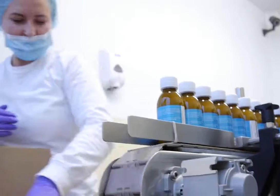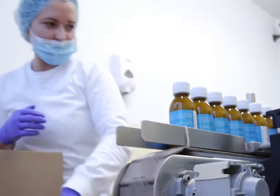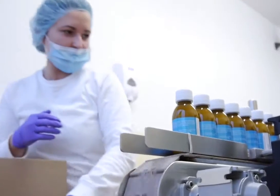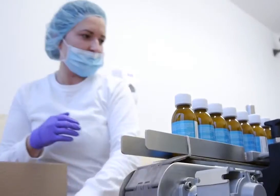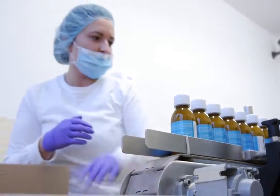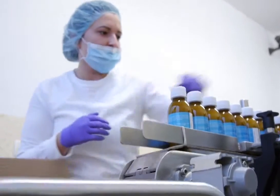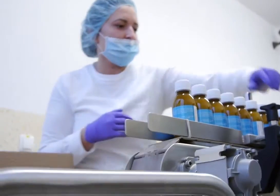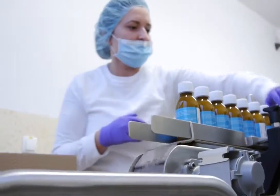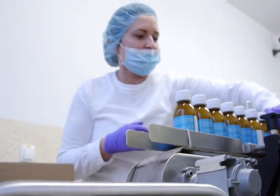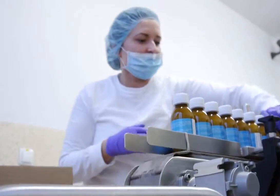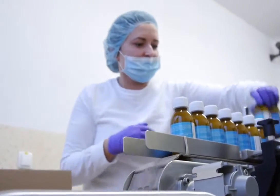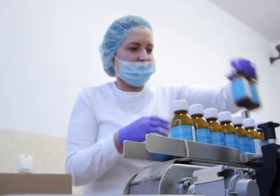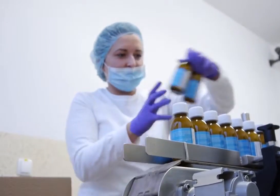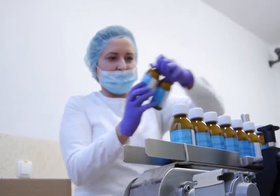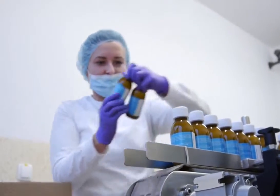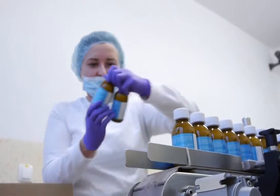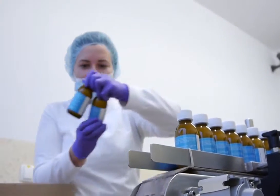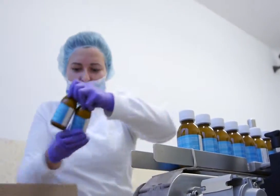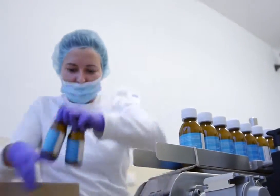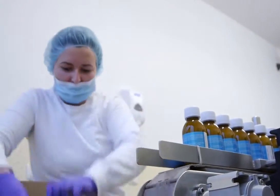razumemo.